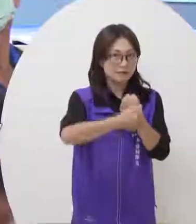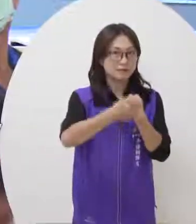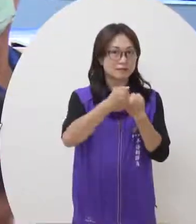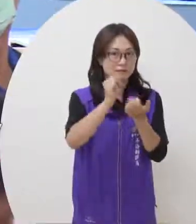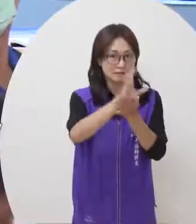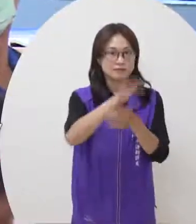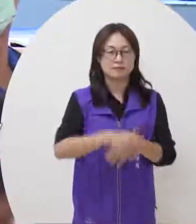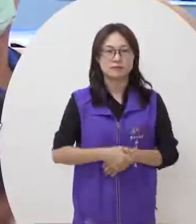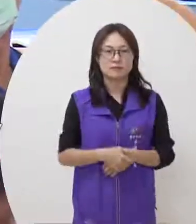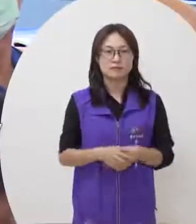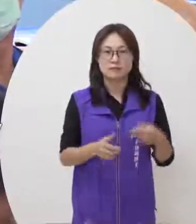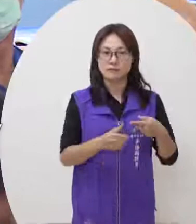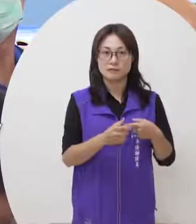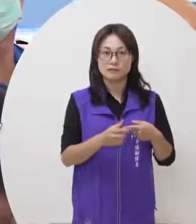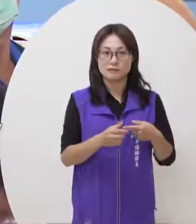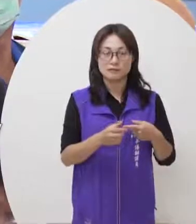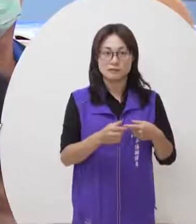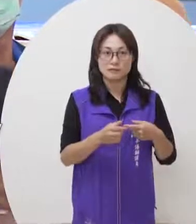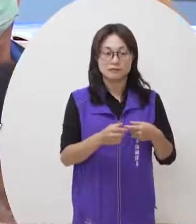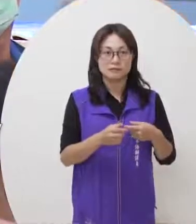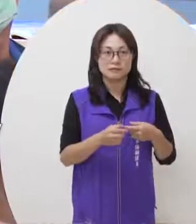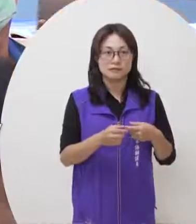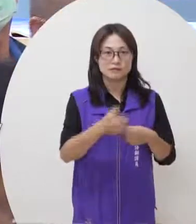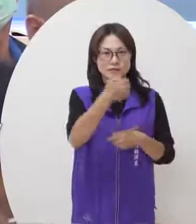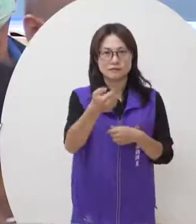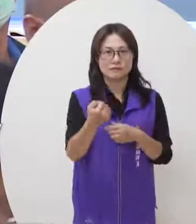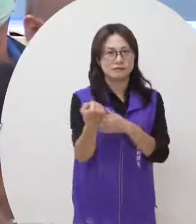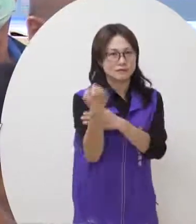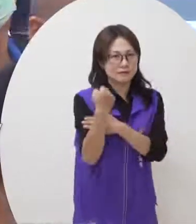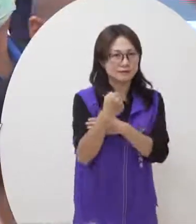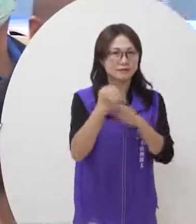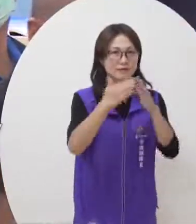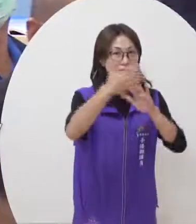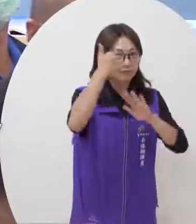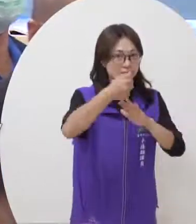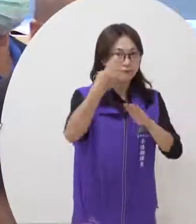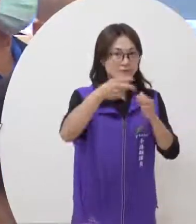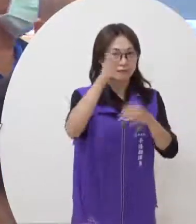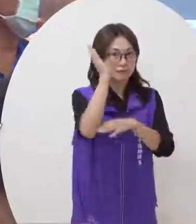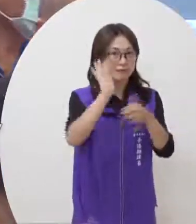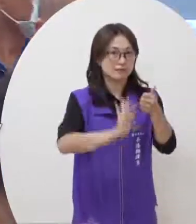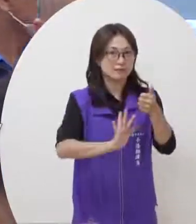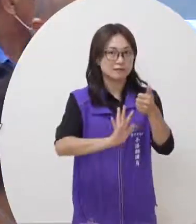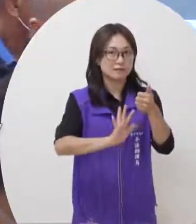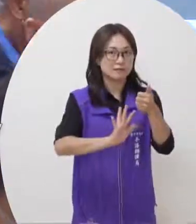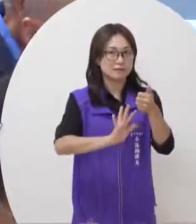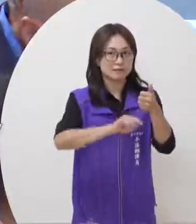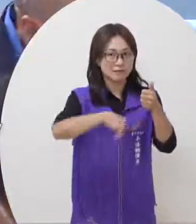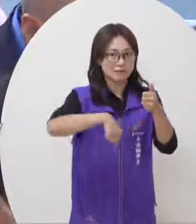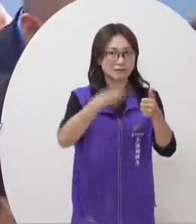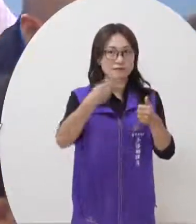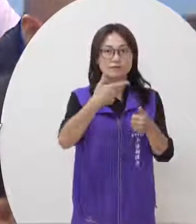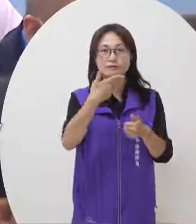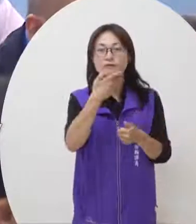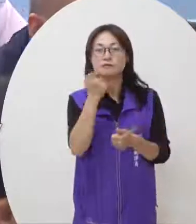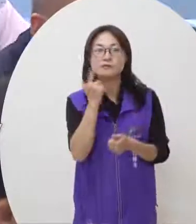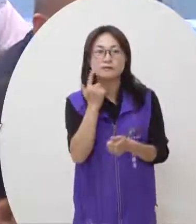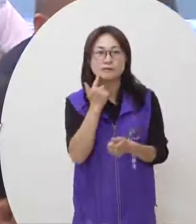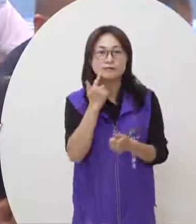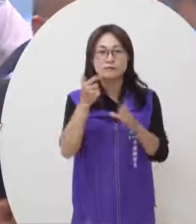咱上认真的市长哈，加咱的团队哈，咱上水的区长